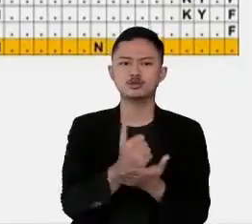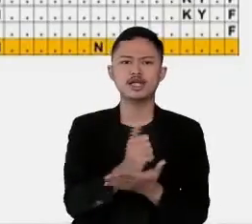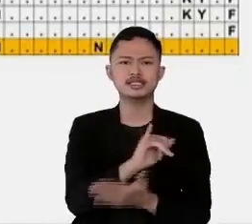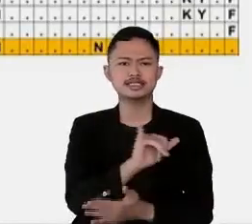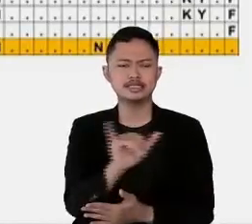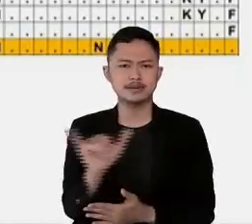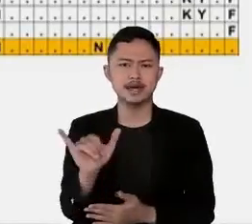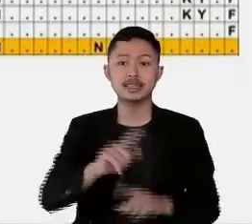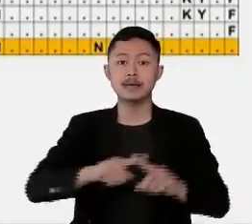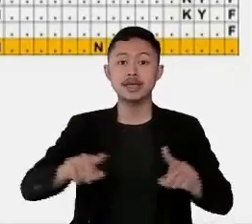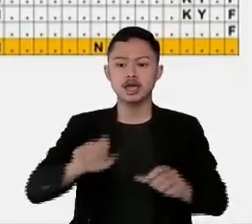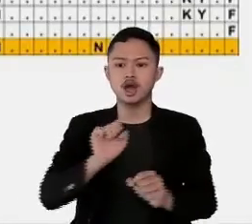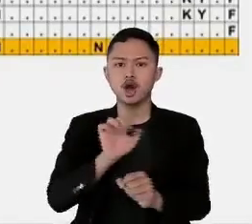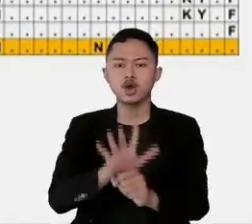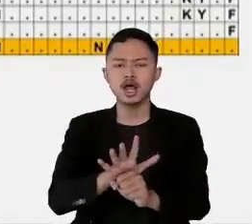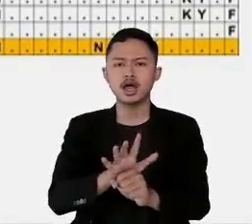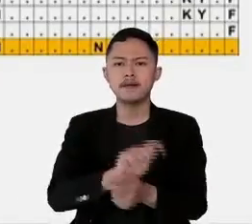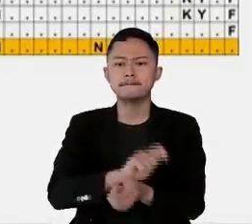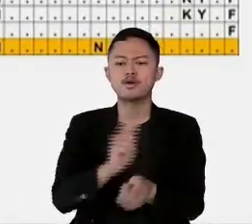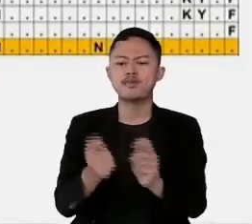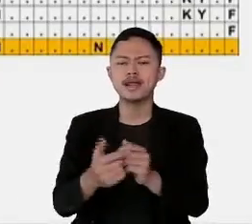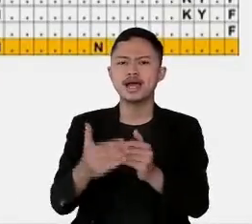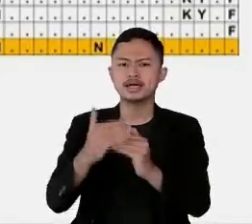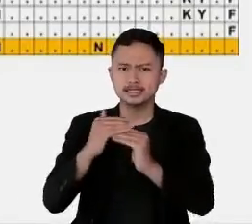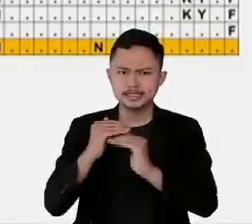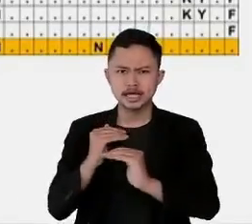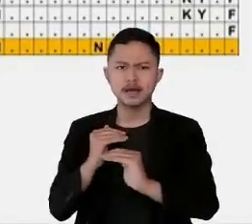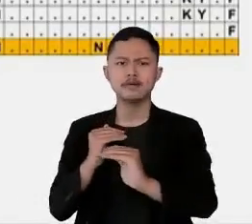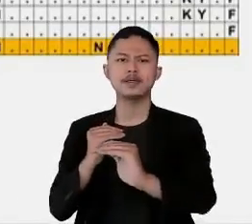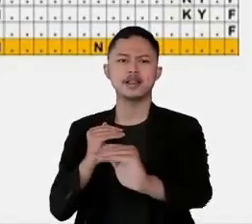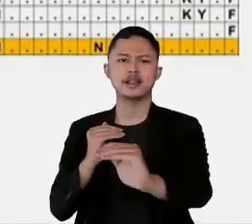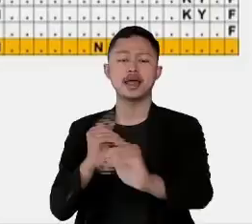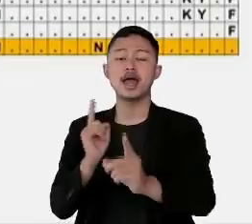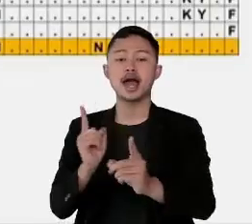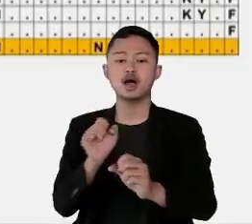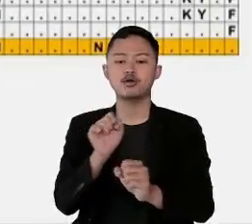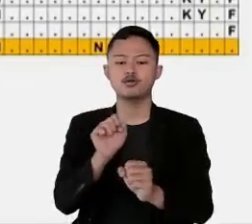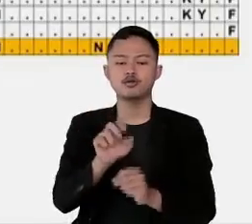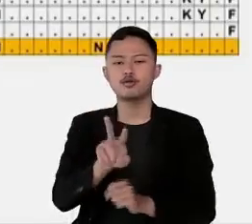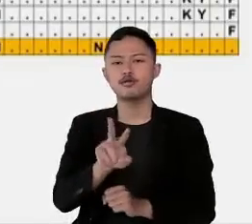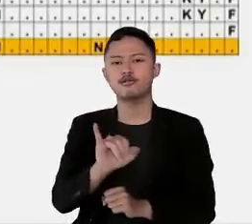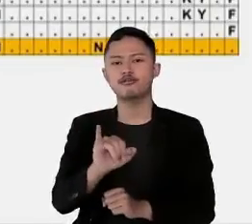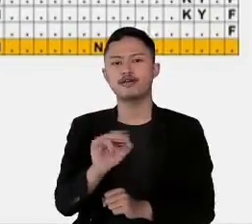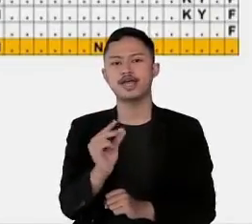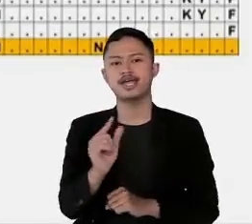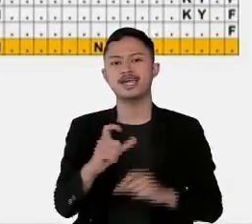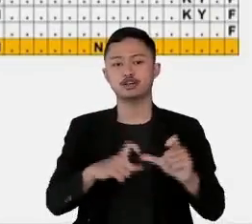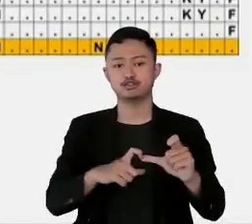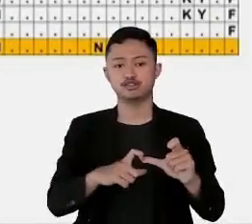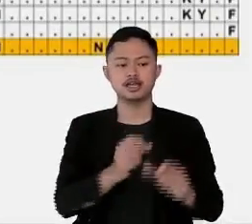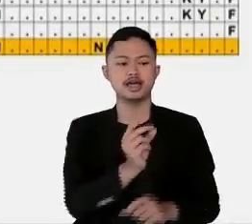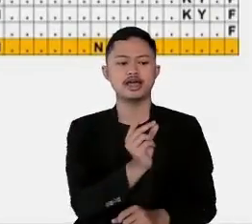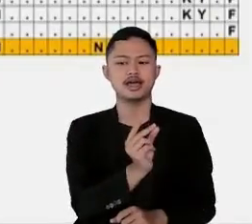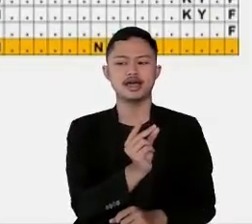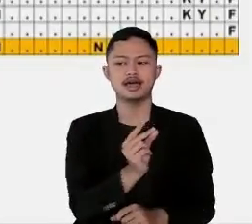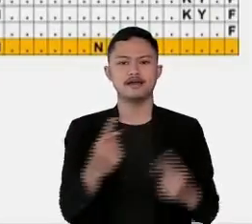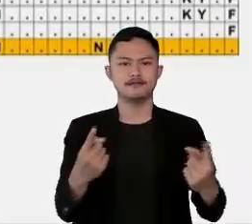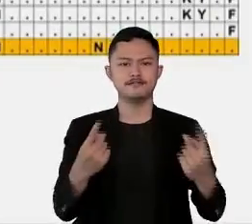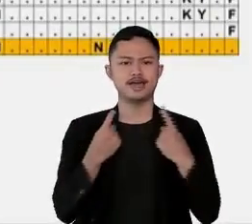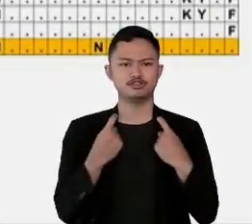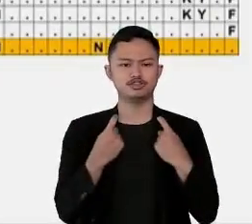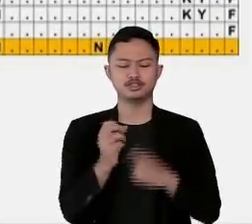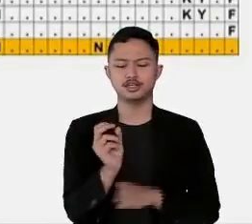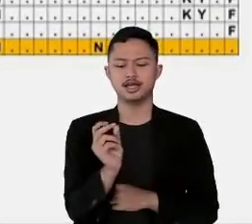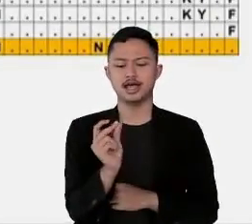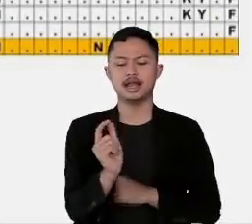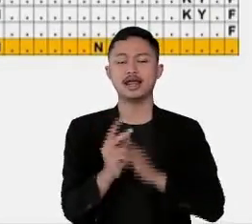relatif lebih stabil dibandingkan dengan virus jadi kita syukuri Pak jadi tadi